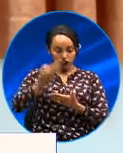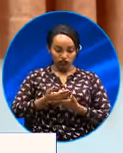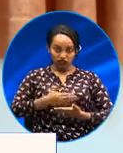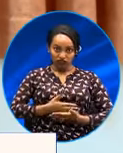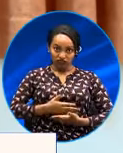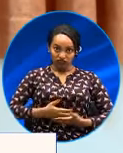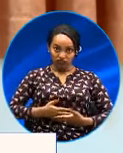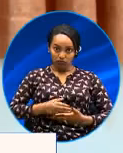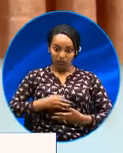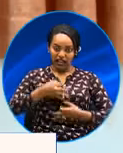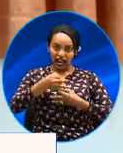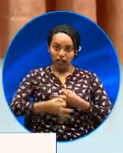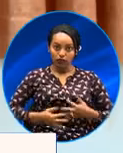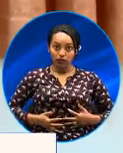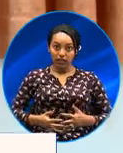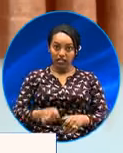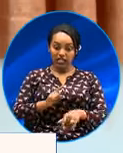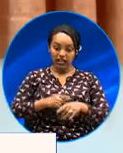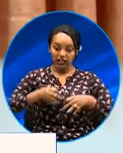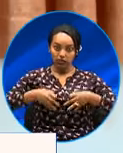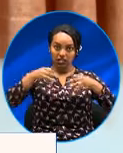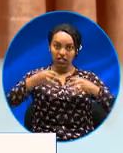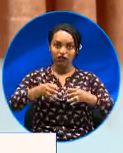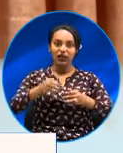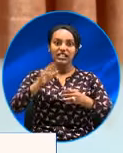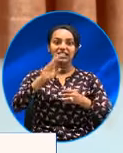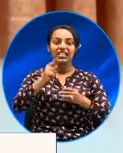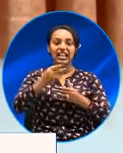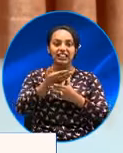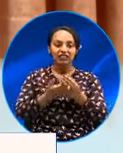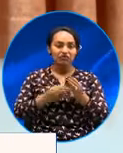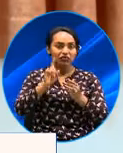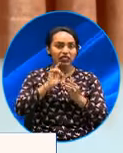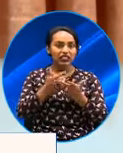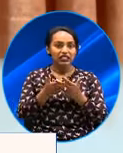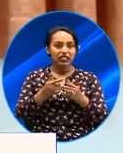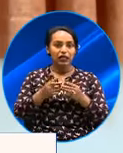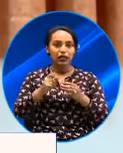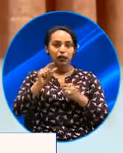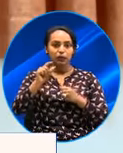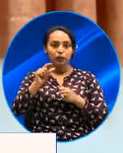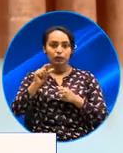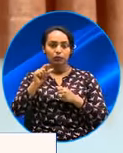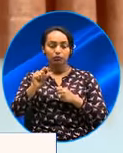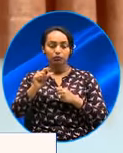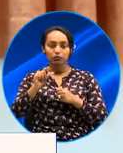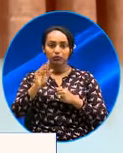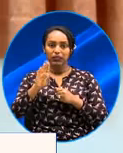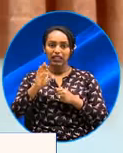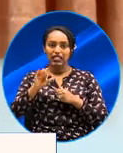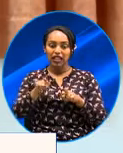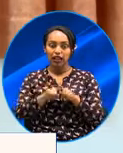ልጅ የሚተላለፉ በጽንስ የሚተላለፉ በስለት ነገር የሚተላለፉ ደግሞ እንደ ቢና ሲ አይነቶቹ አሉ።